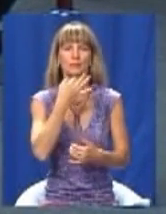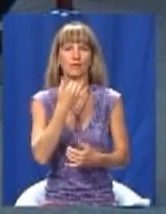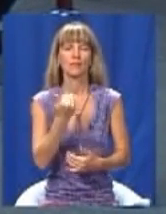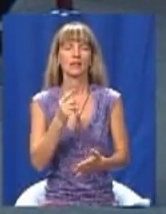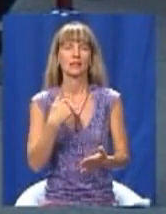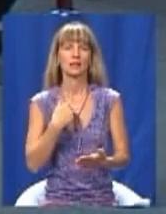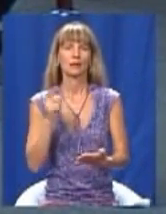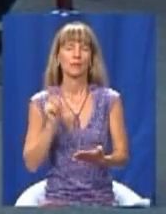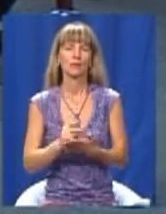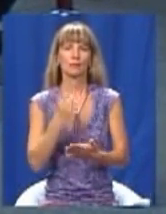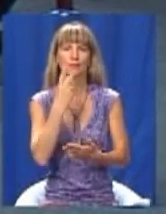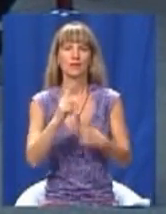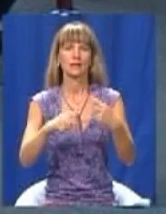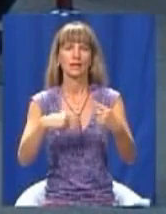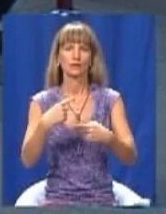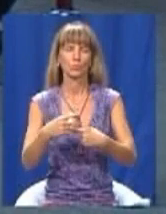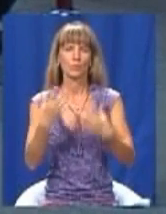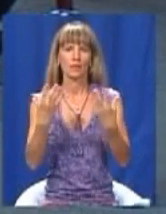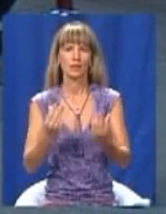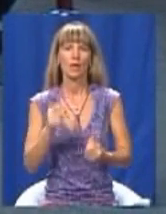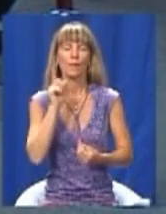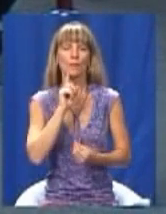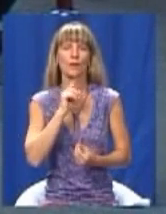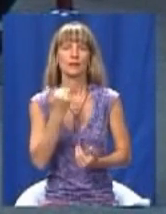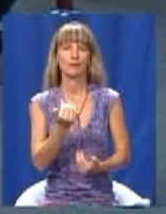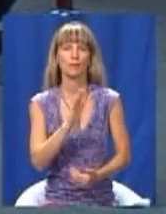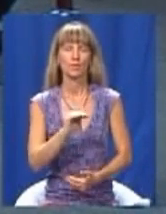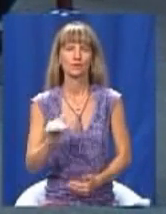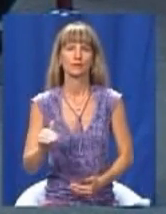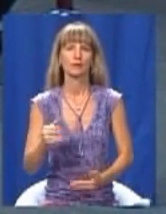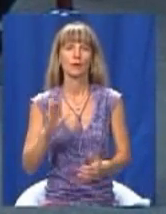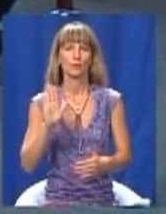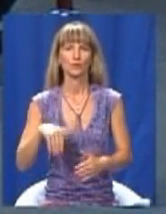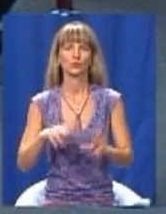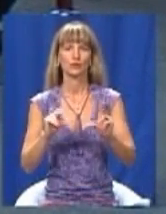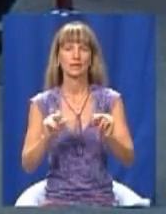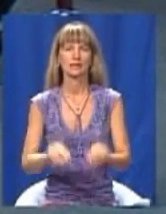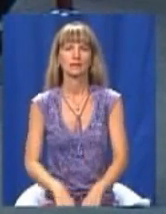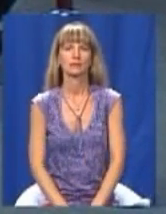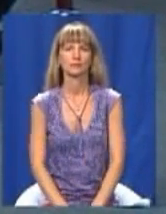обов'язково побачите на наступний день, а поки що ми з вами прощаємося. Хай щастить!